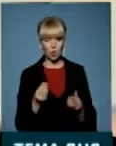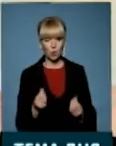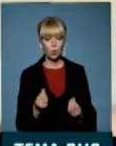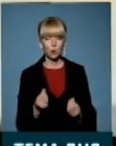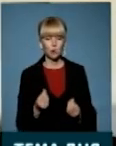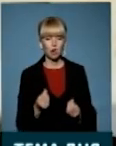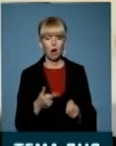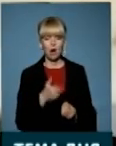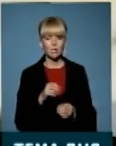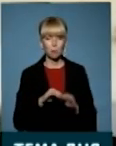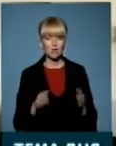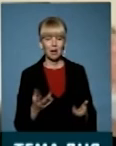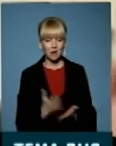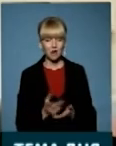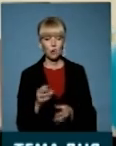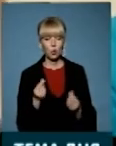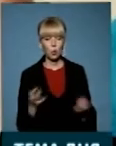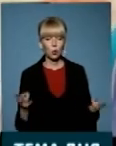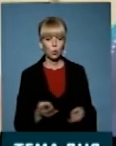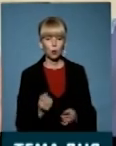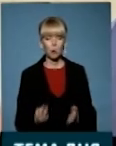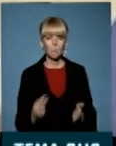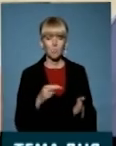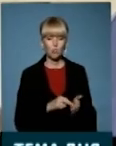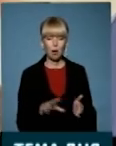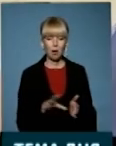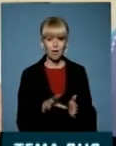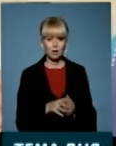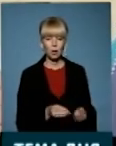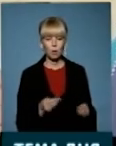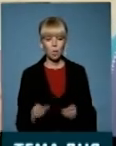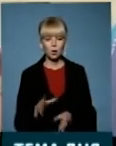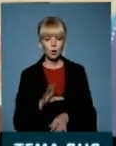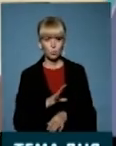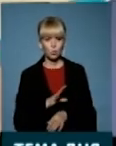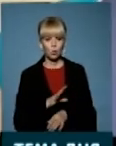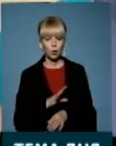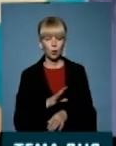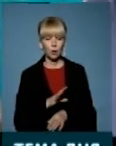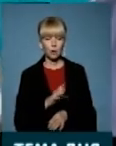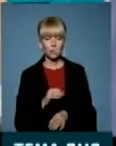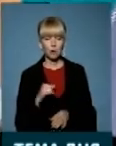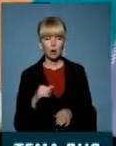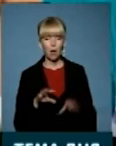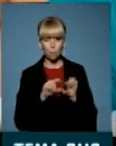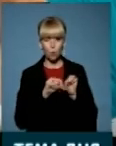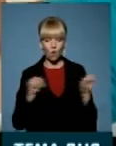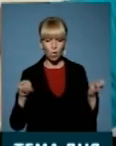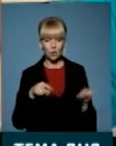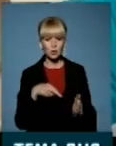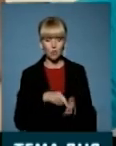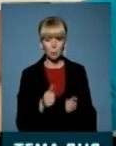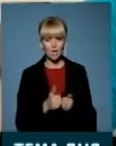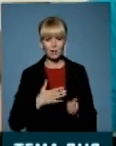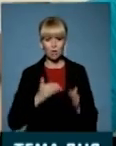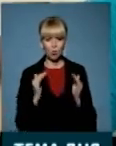Теплота є, все є. Тільки гроші нужні, щоб підключити електричество. Подача була. Самі провода, вони стоять біля